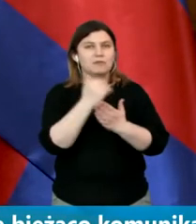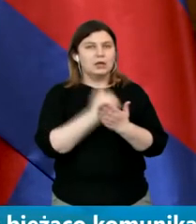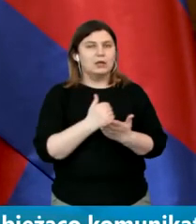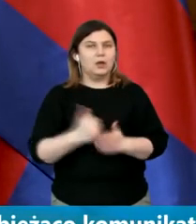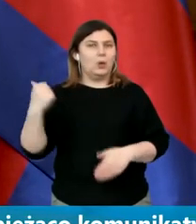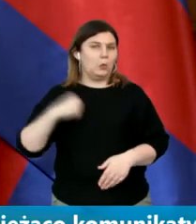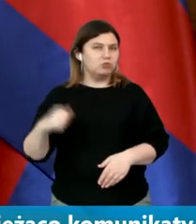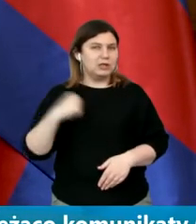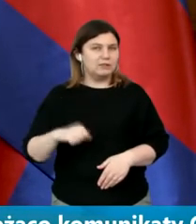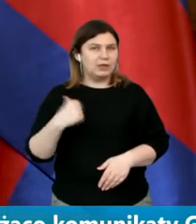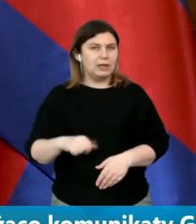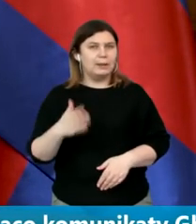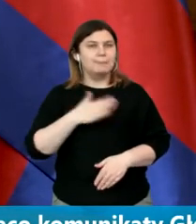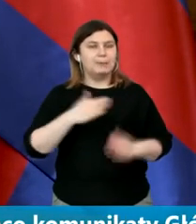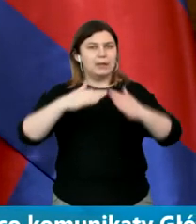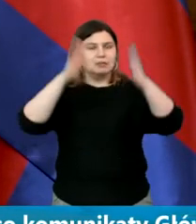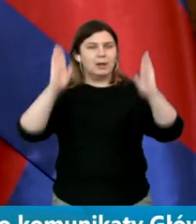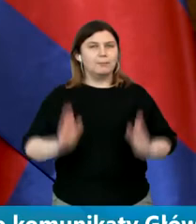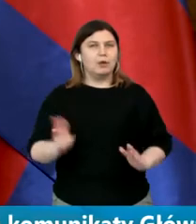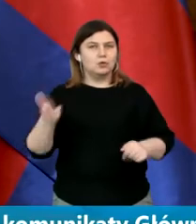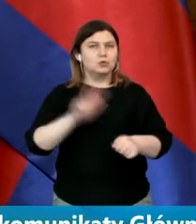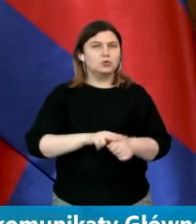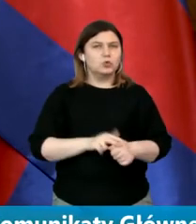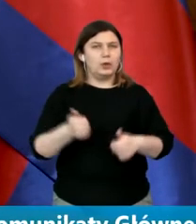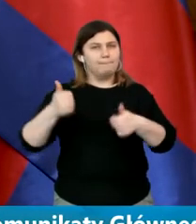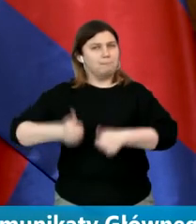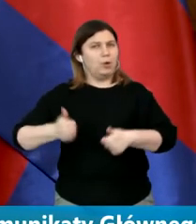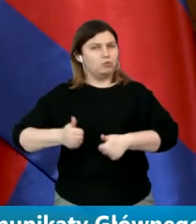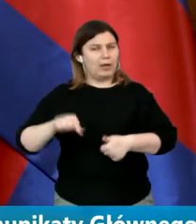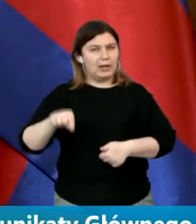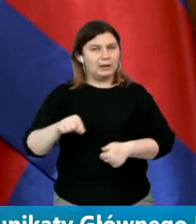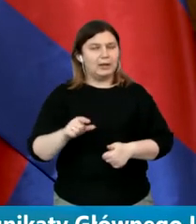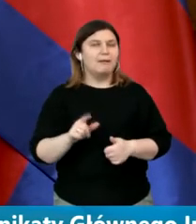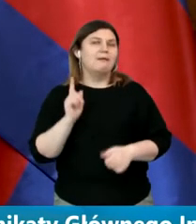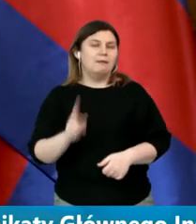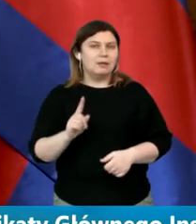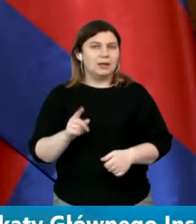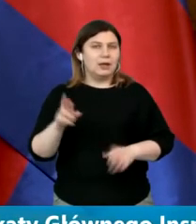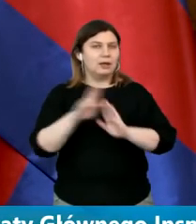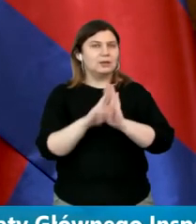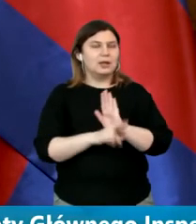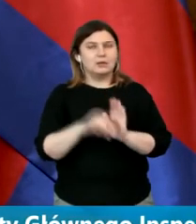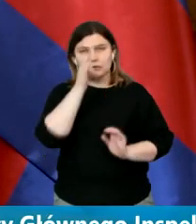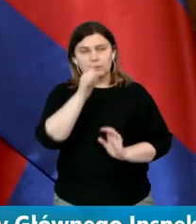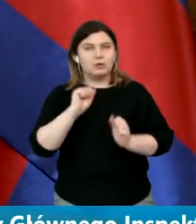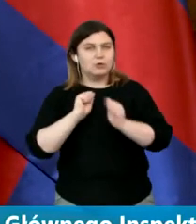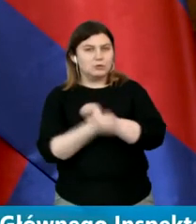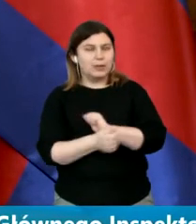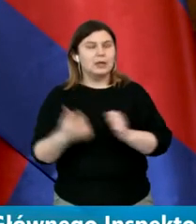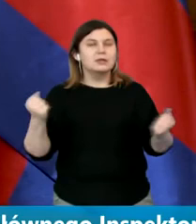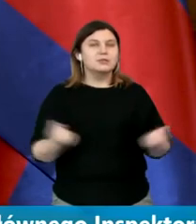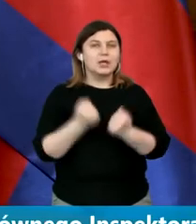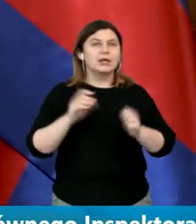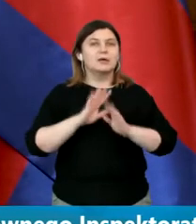oczekiwania. Mamy namiot, który stanowi taką małą poczekalnię, no ale niestety tych reguł zmienić nie możemy, natomiast staramy się wszystkie sprawy